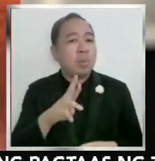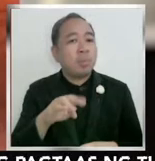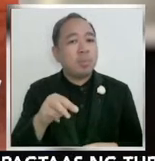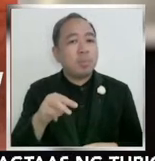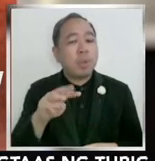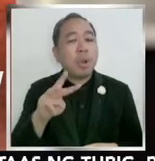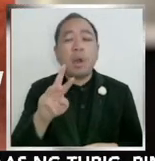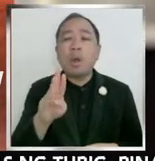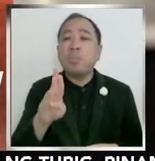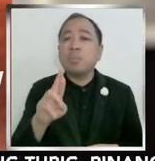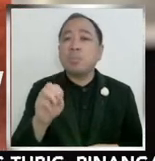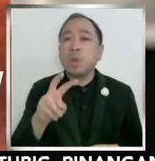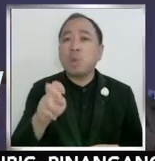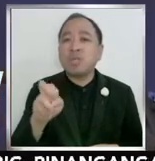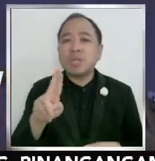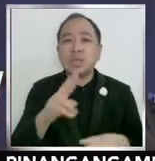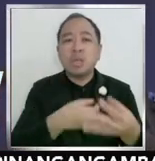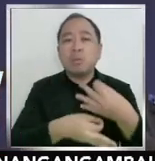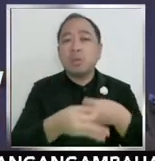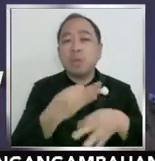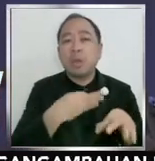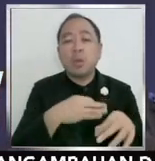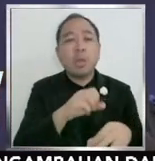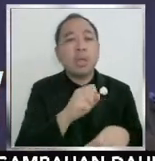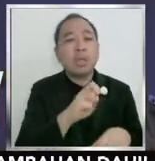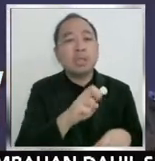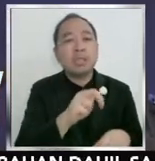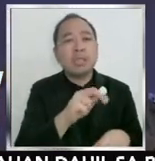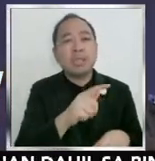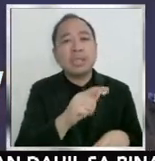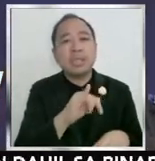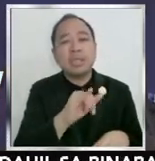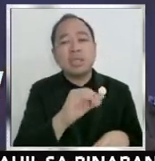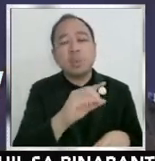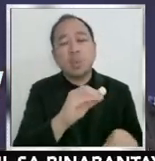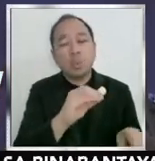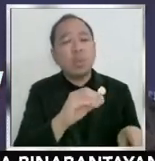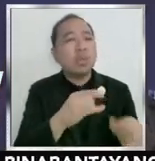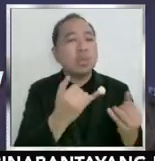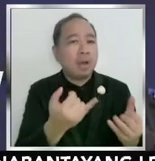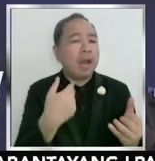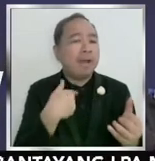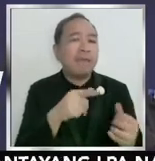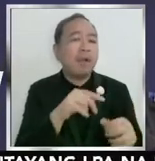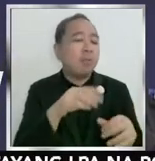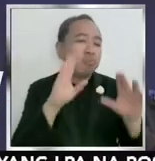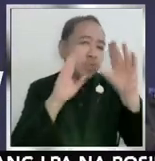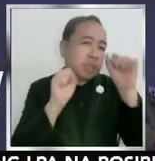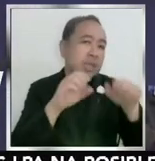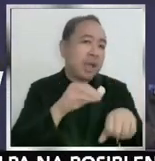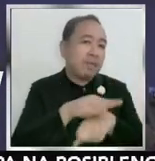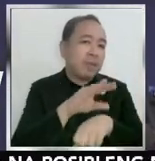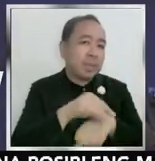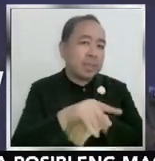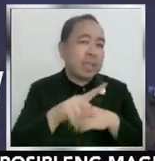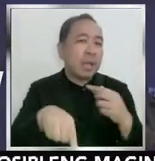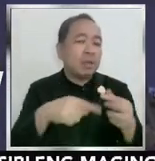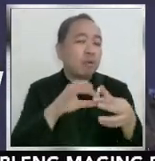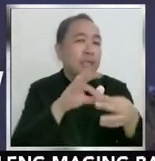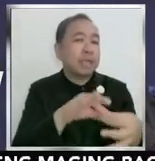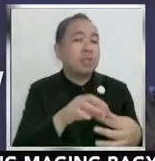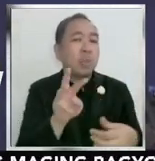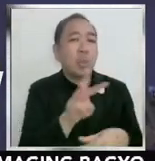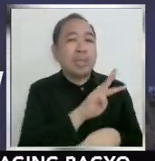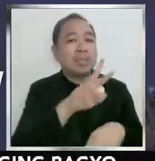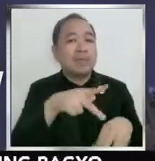si outgoing General Andres Centino. Ililipat si Centino bilang Presidential Advisor on the West Philippine Sea. 34 na